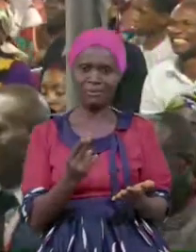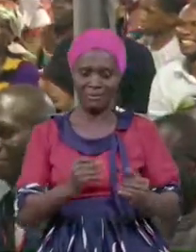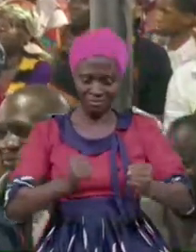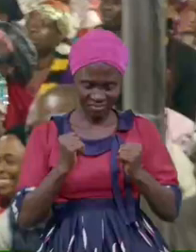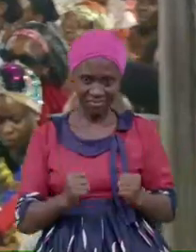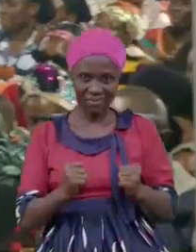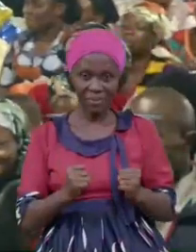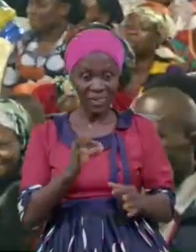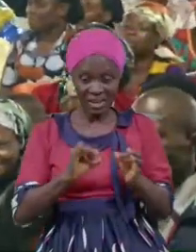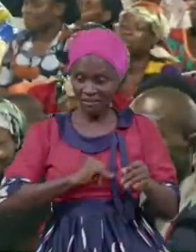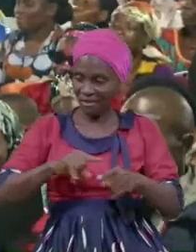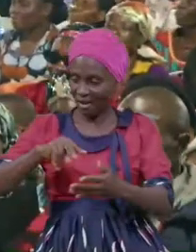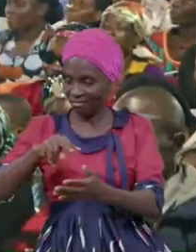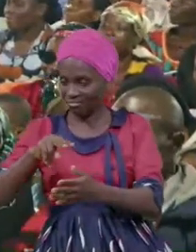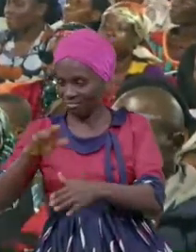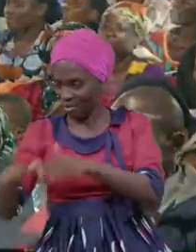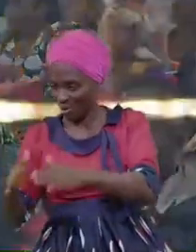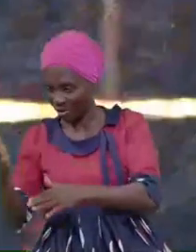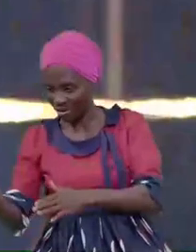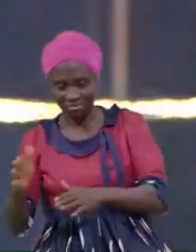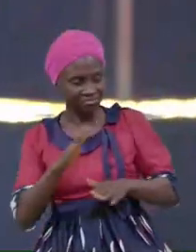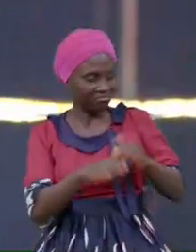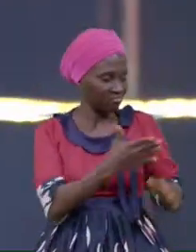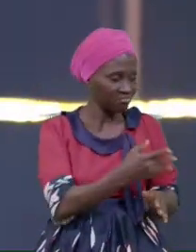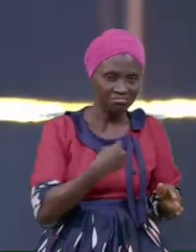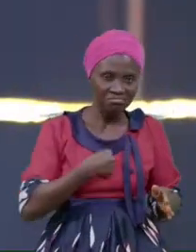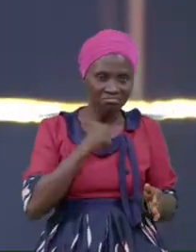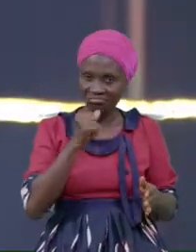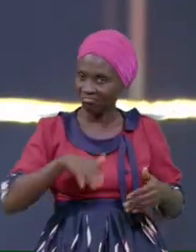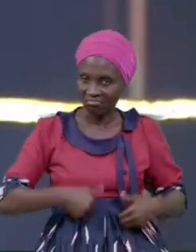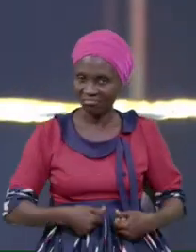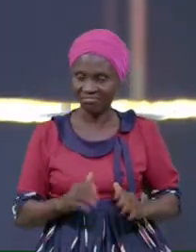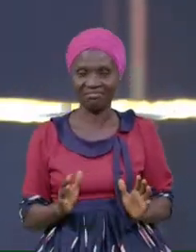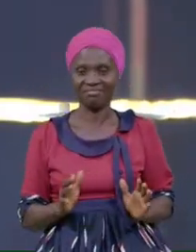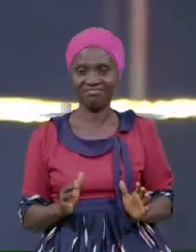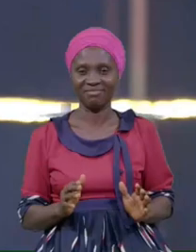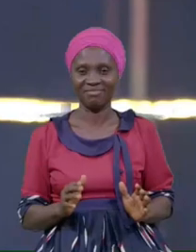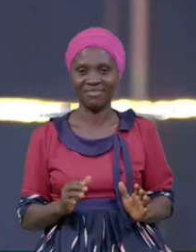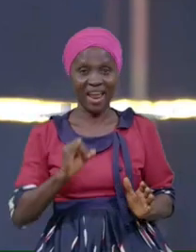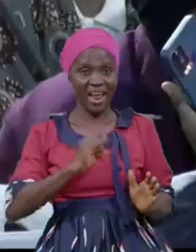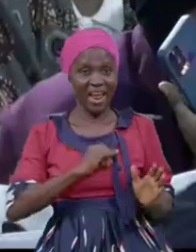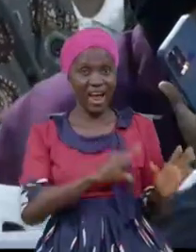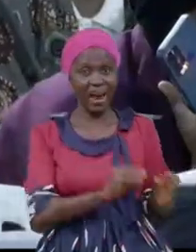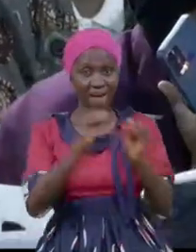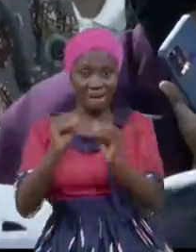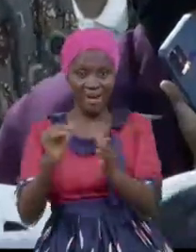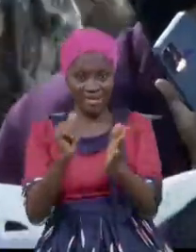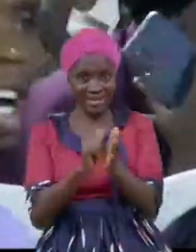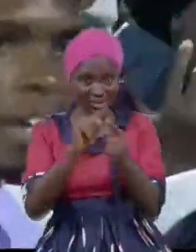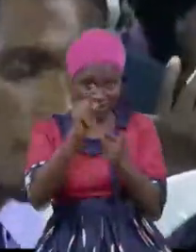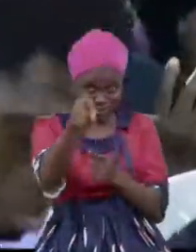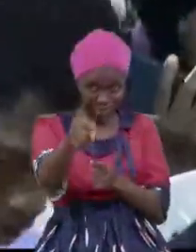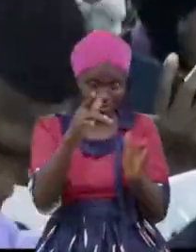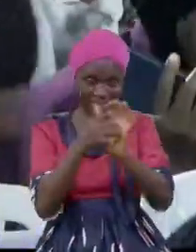Si je vais là-bas, je ne suis pas fatigué. Je te transmets cela.